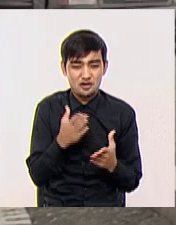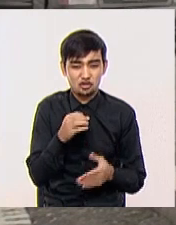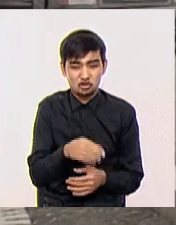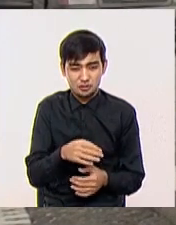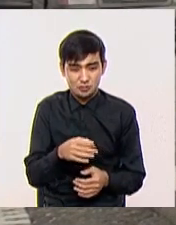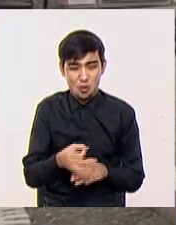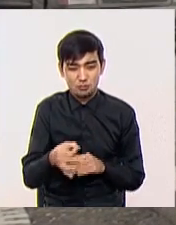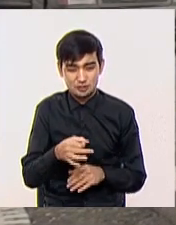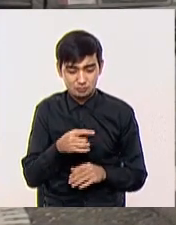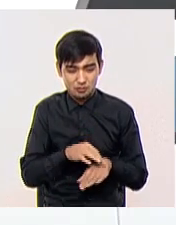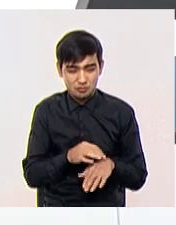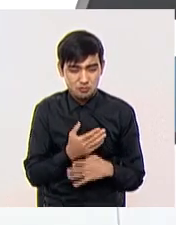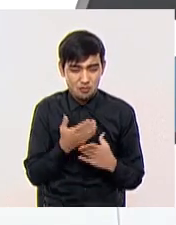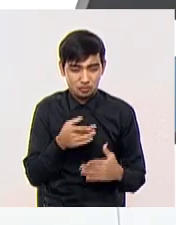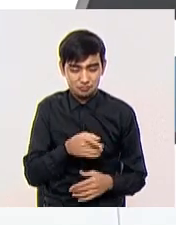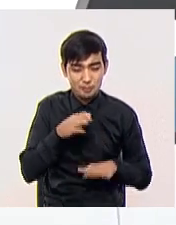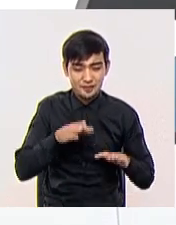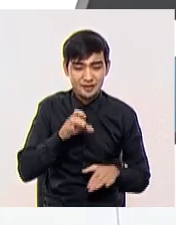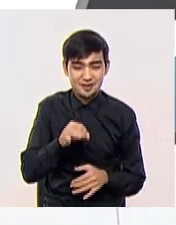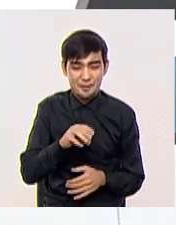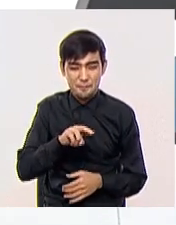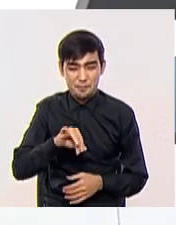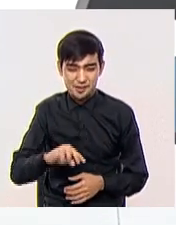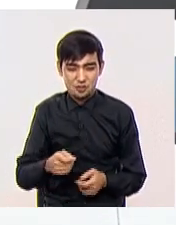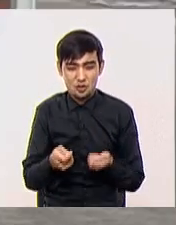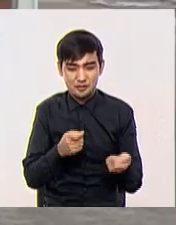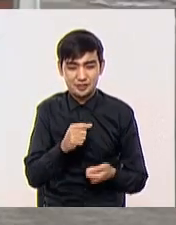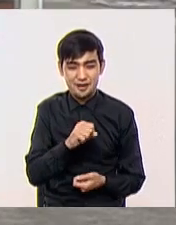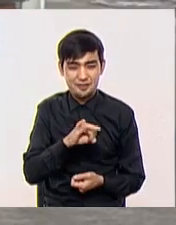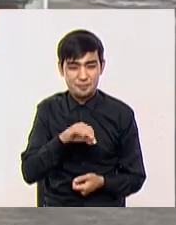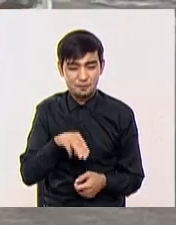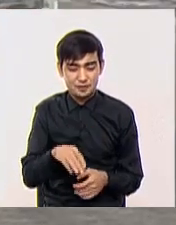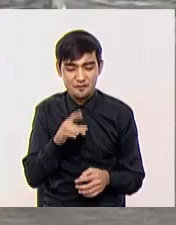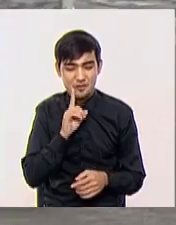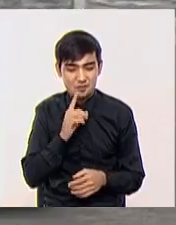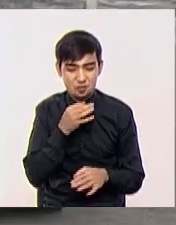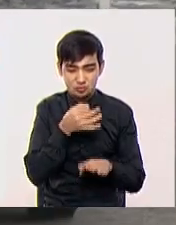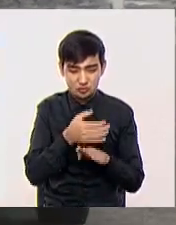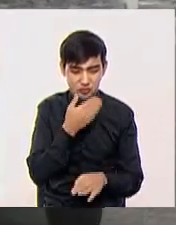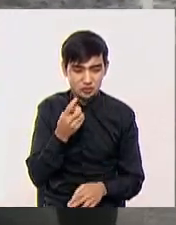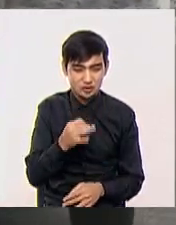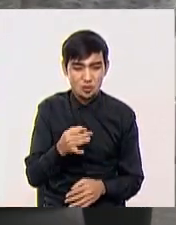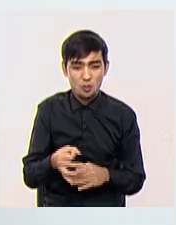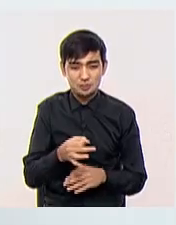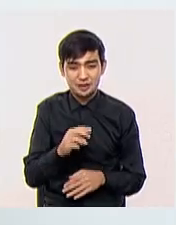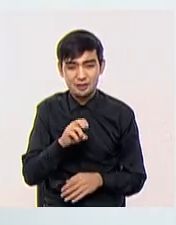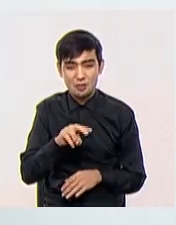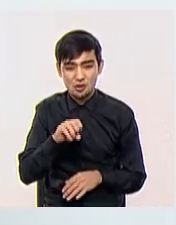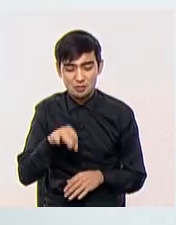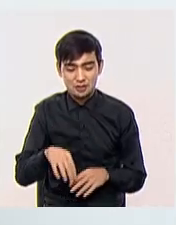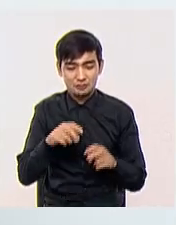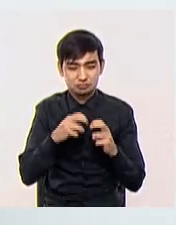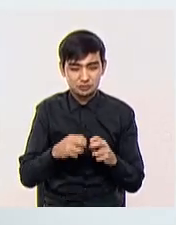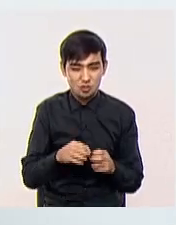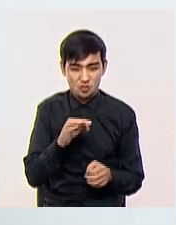среднем по области. Ролик о железной пыли руководство АМТ пока не прокомментировало. Департамент экологии области посоветовал автору ролика